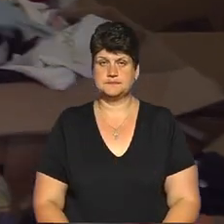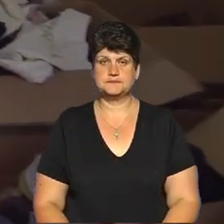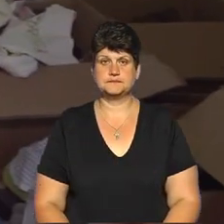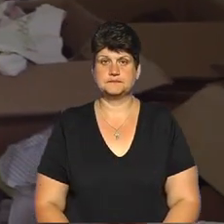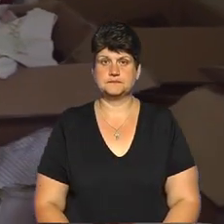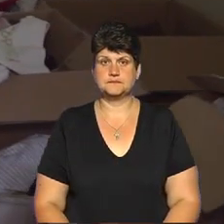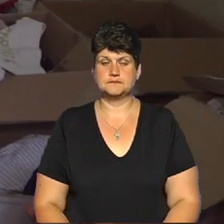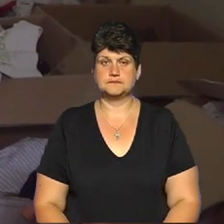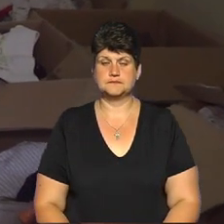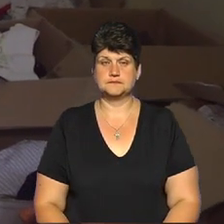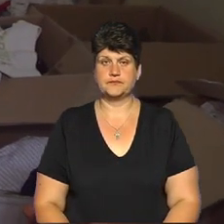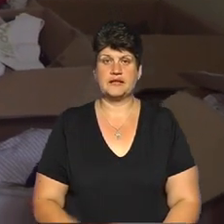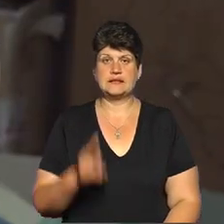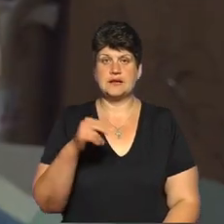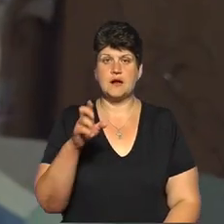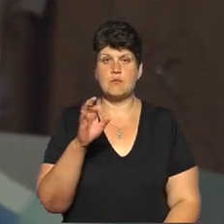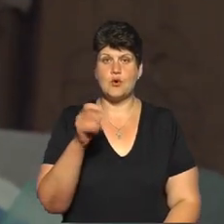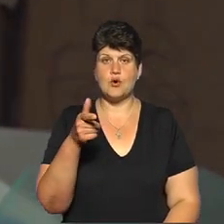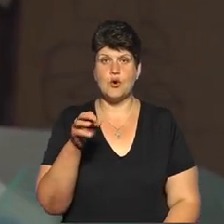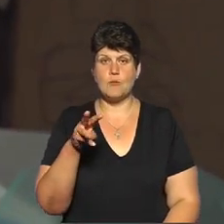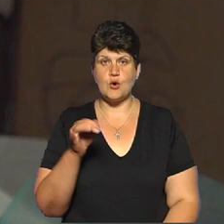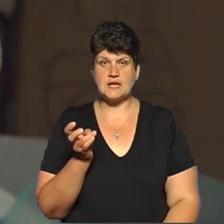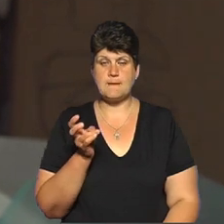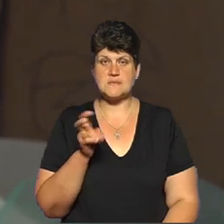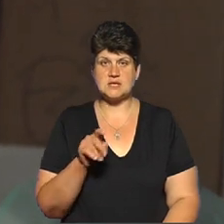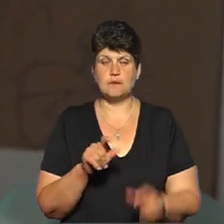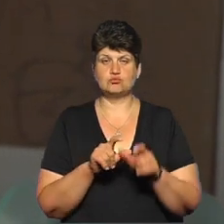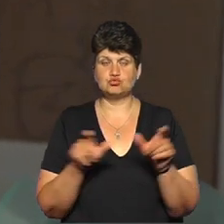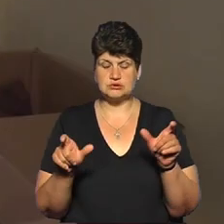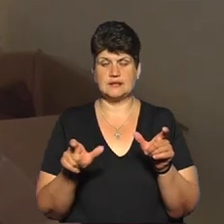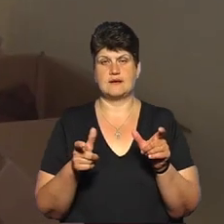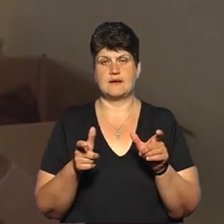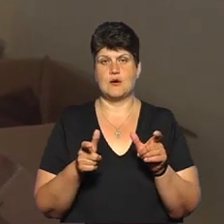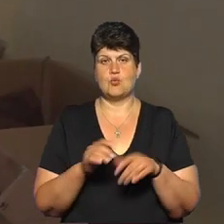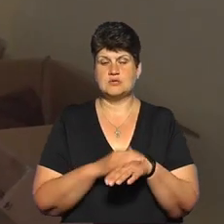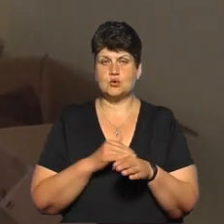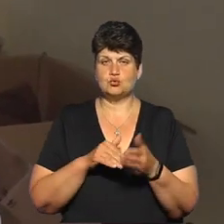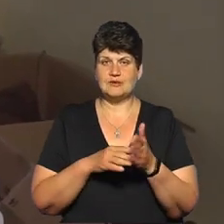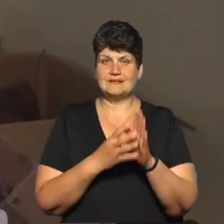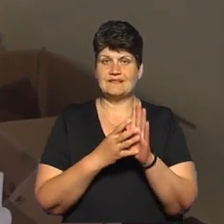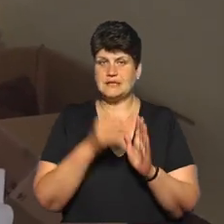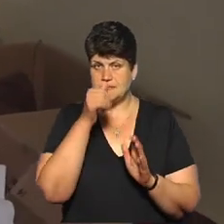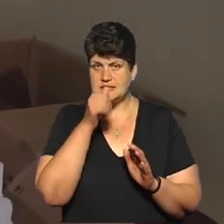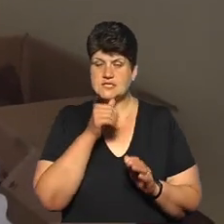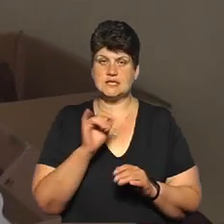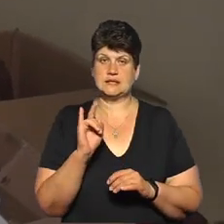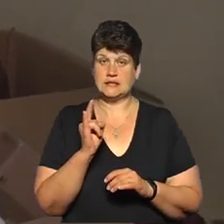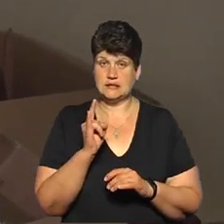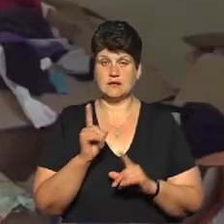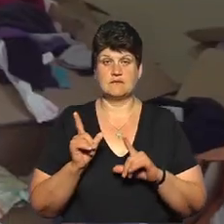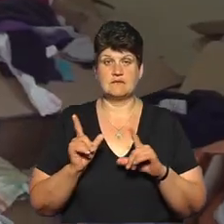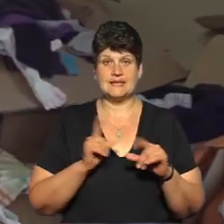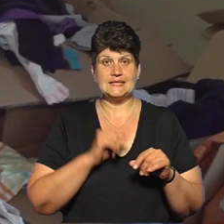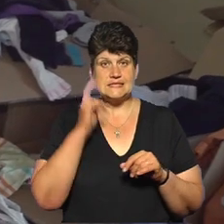Дар'я Богомольна прийшла до пункту гуманітарної допомоги з 9-місячним сином. Жінка розповідає, виїхали з рідного Києва на другий день